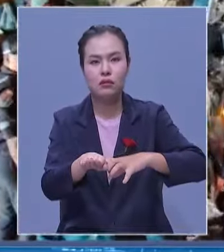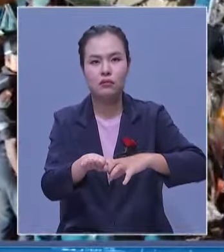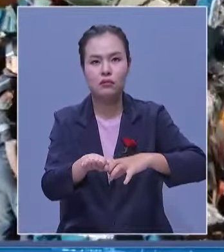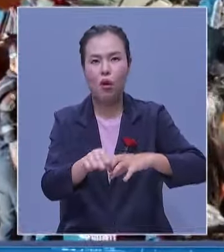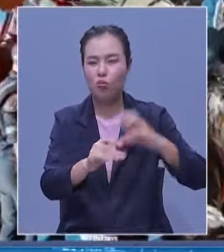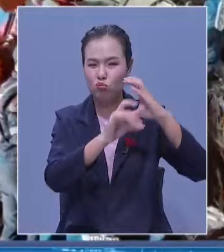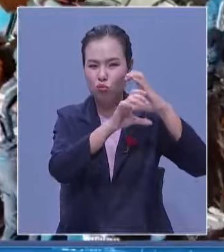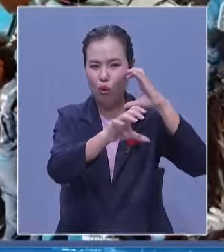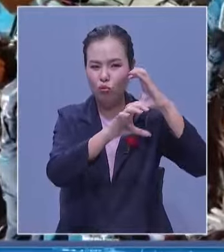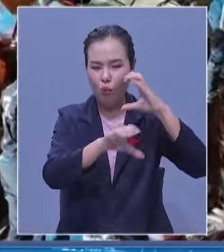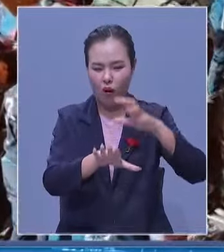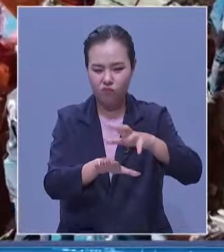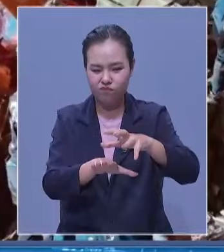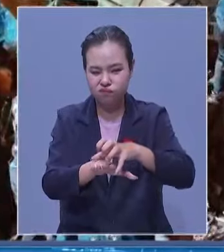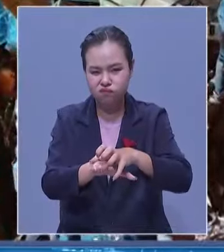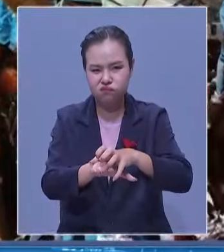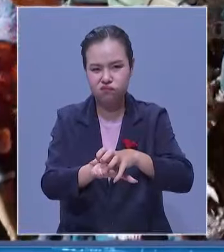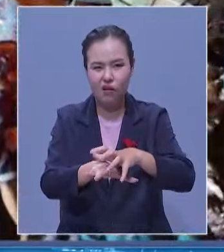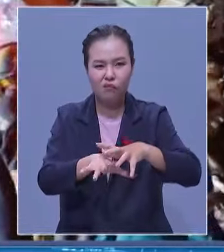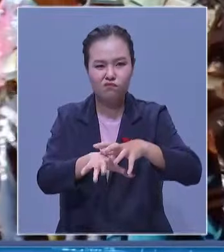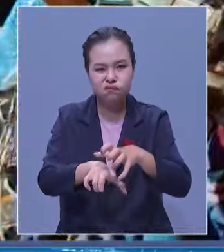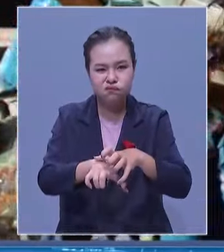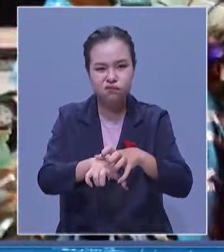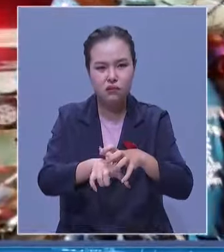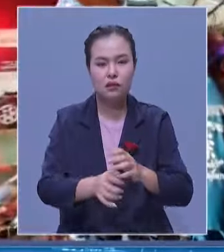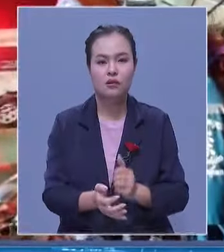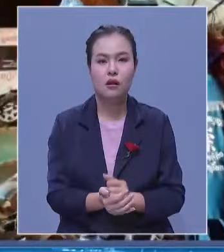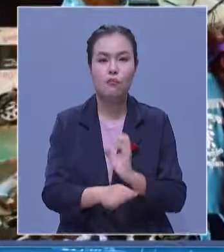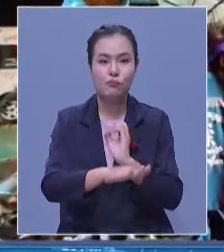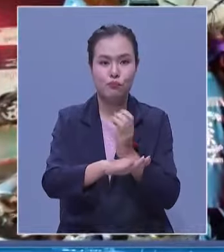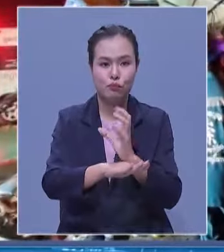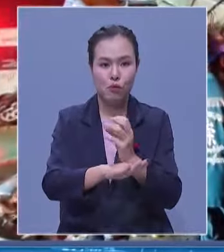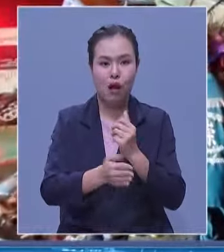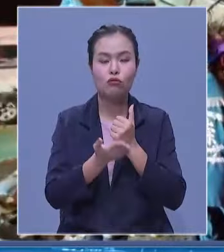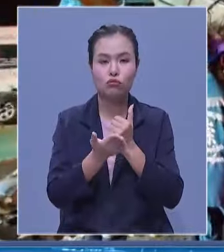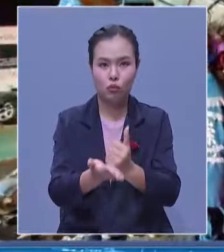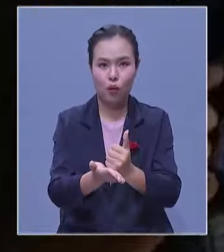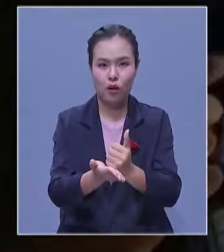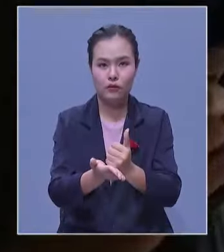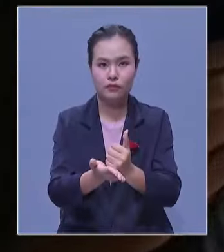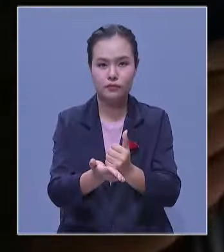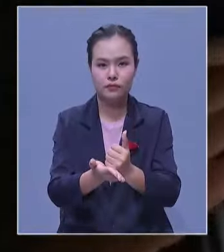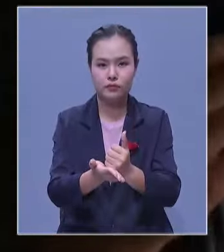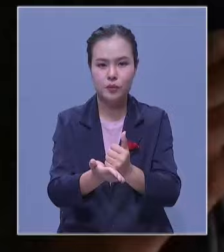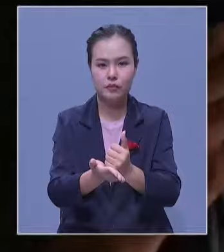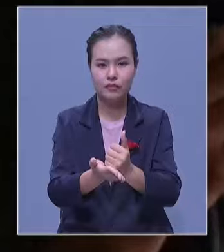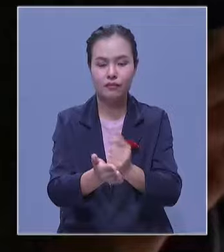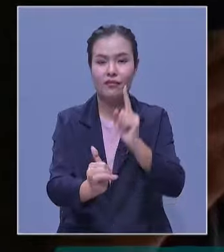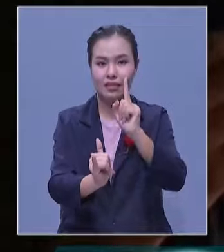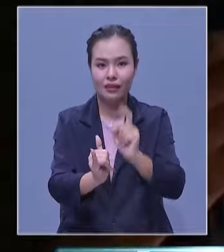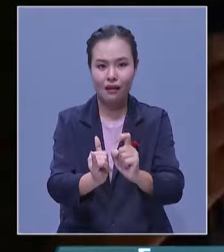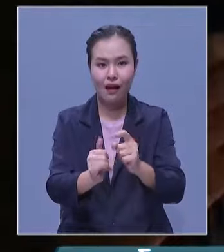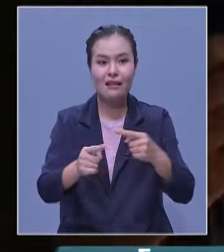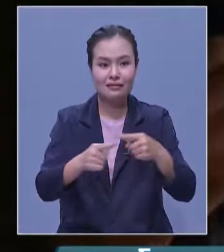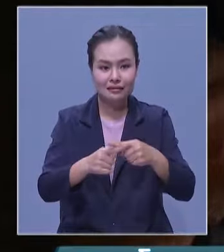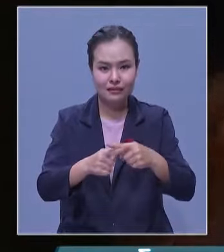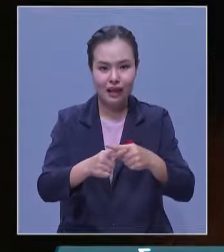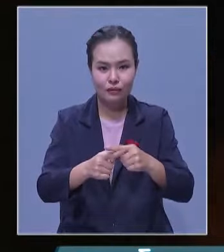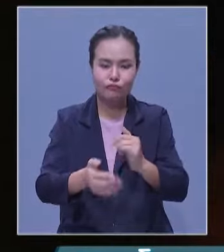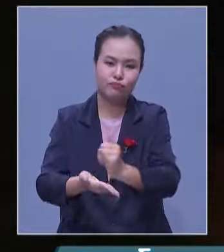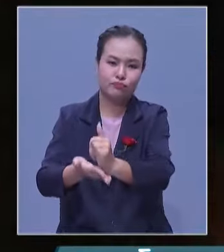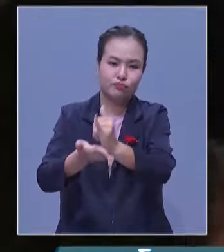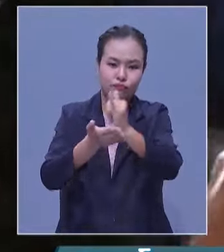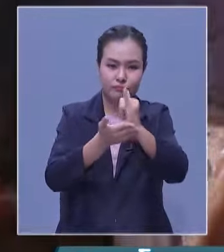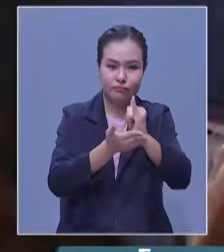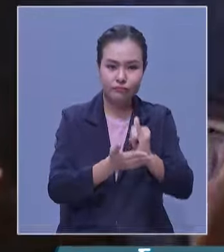ถชนขนาดนี้นะครับท่านผู้ชมครับเจ้าหน้าที่กู้ภัยเร่งเข้าให้การช่วยเหลือแล้วก็นำผู้เสียชีวิตรวมถึงผู้บาดเจ็บออกมาจาก